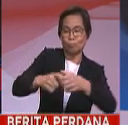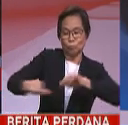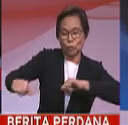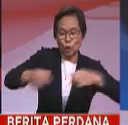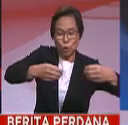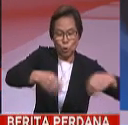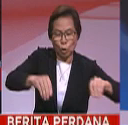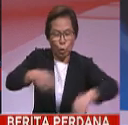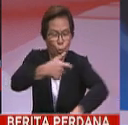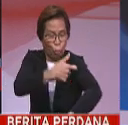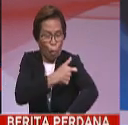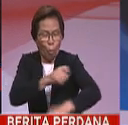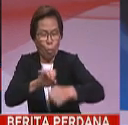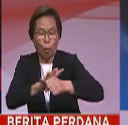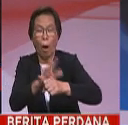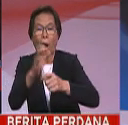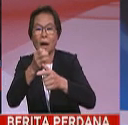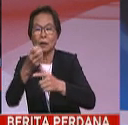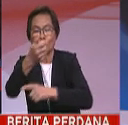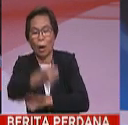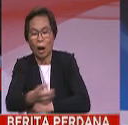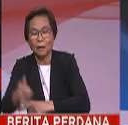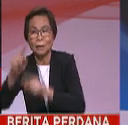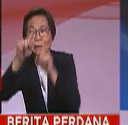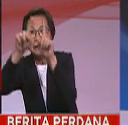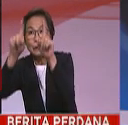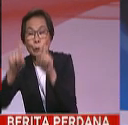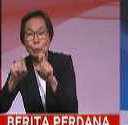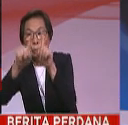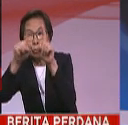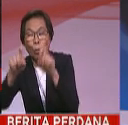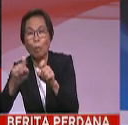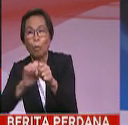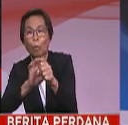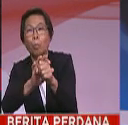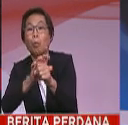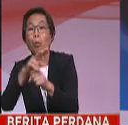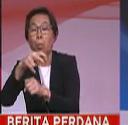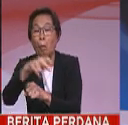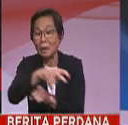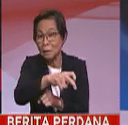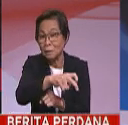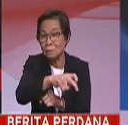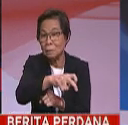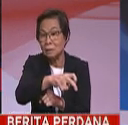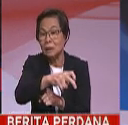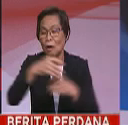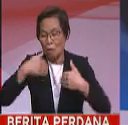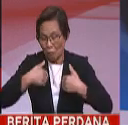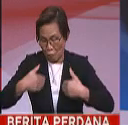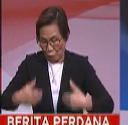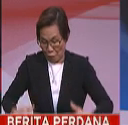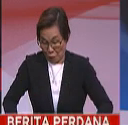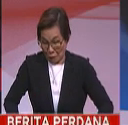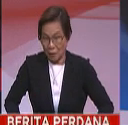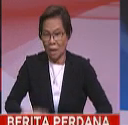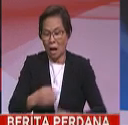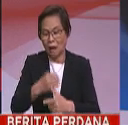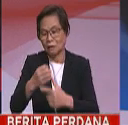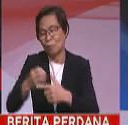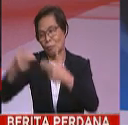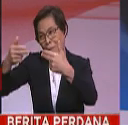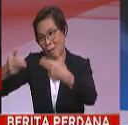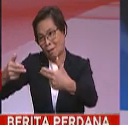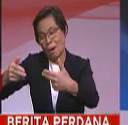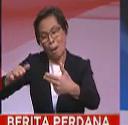kegiatan penjualan vaksin COVID atau peralatan ujian saringan virus itu sama ada secara fizikal atau platform maya.